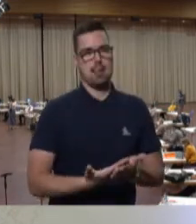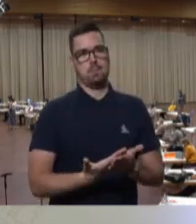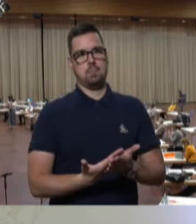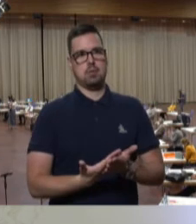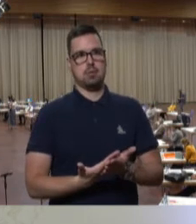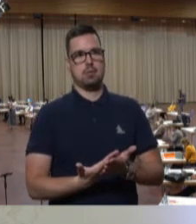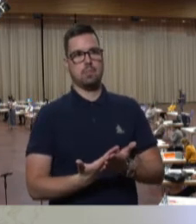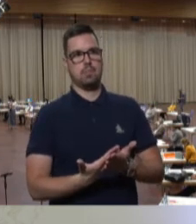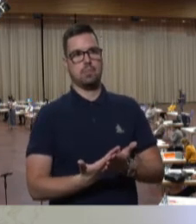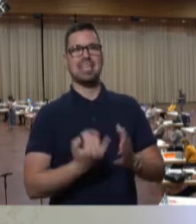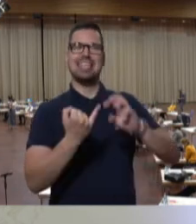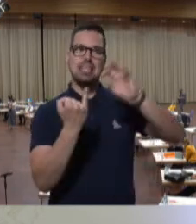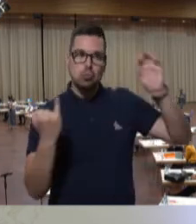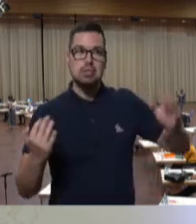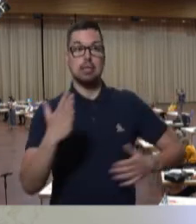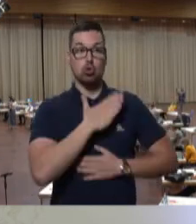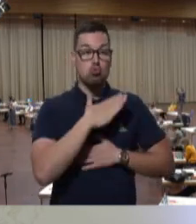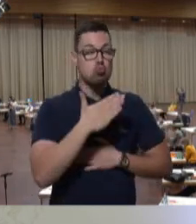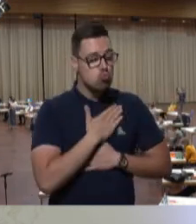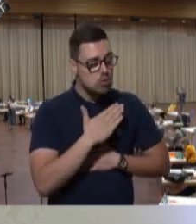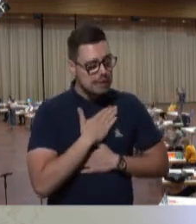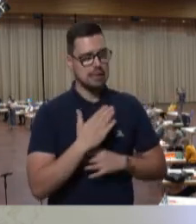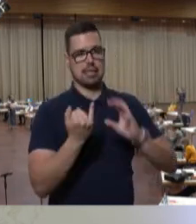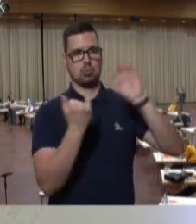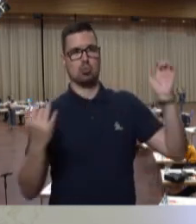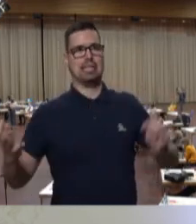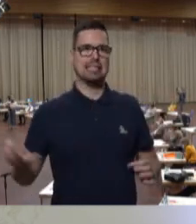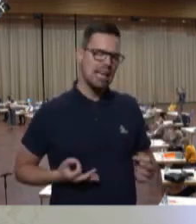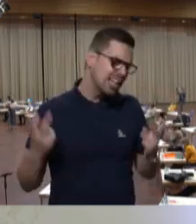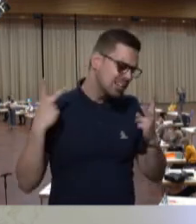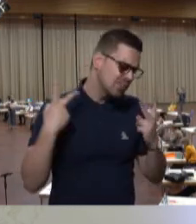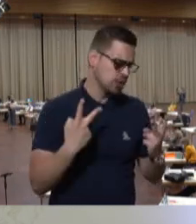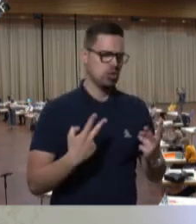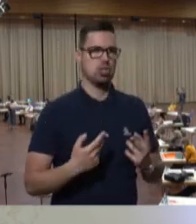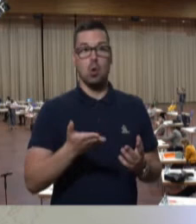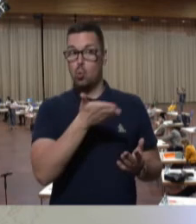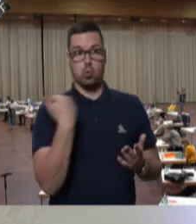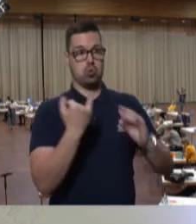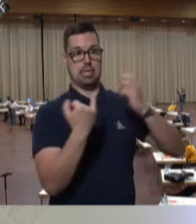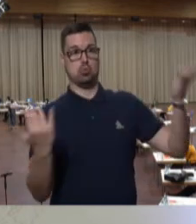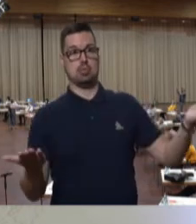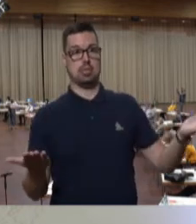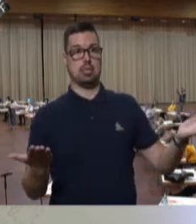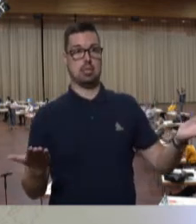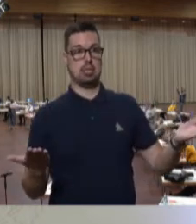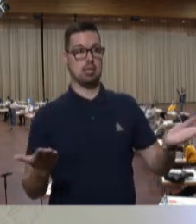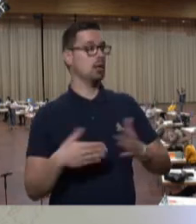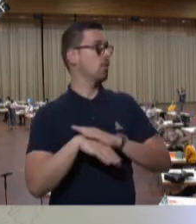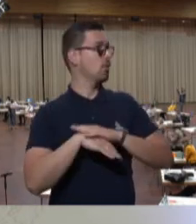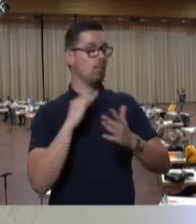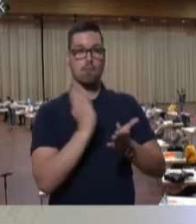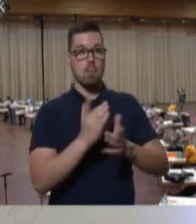das Bekenntnis zur Industrie, zu unserer Industrie im Saarland so wichtig. Ohne Industrie keine mittelständischen